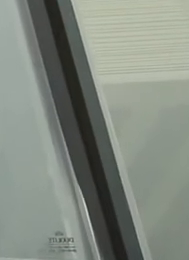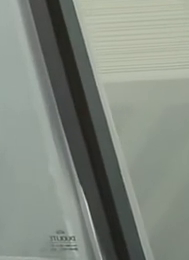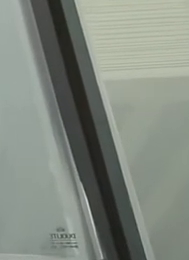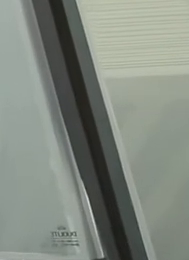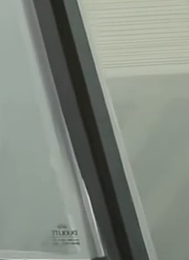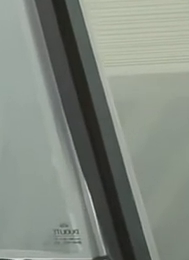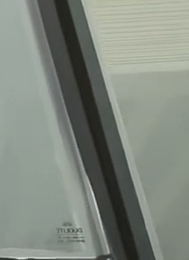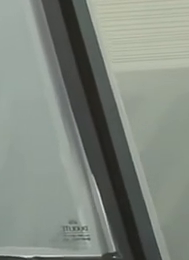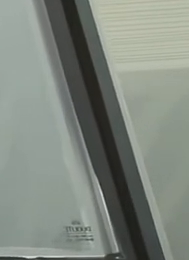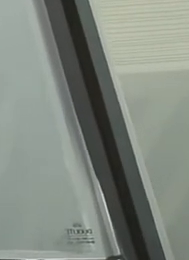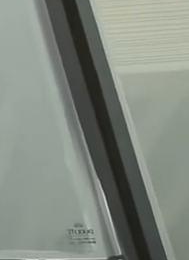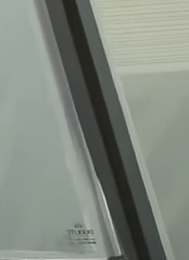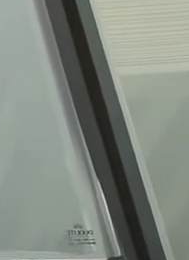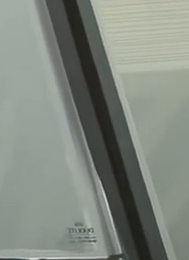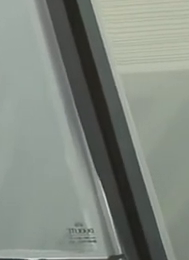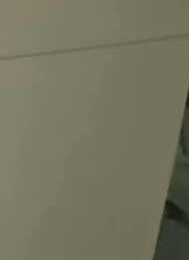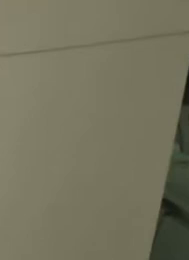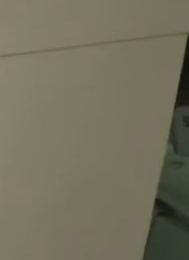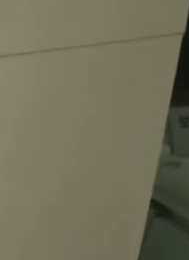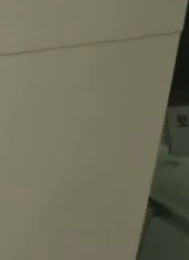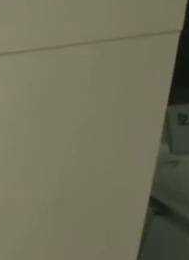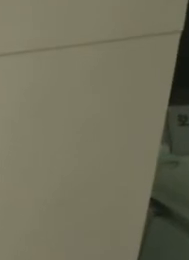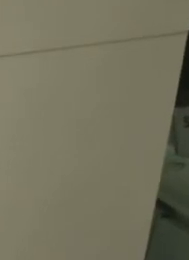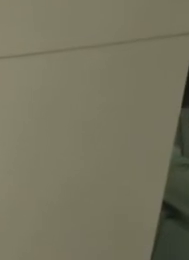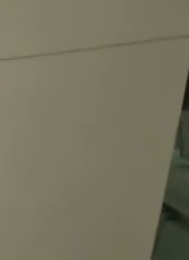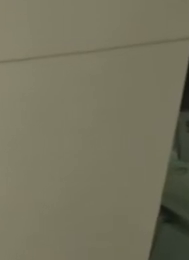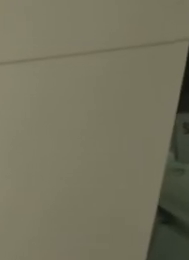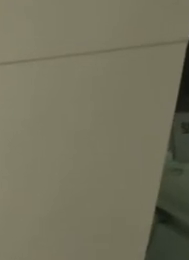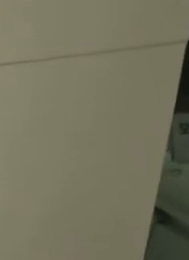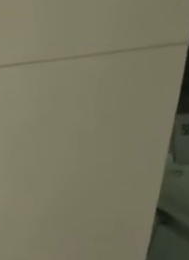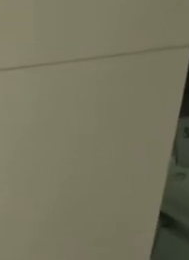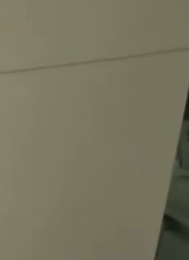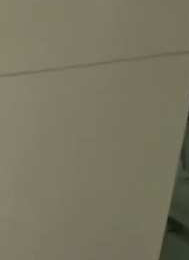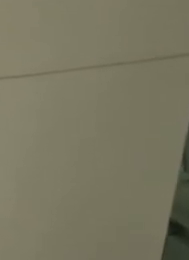카페에 윤서가 다 그런 거다. 열어볼 수 있겠어?